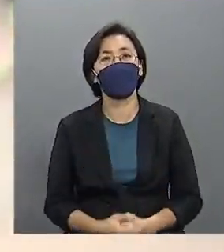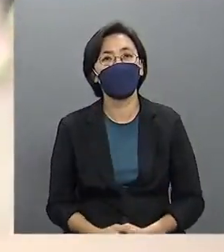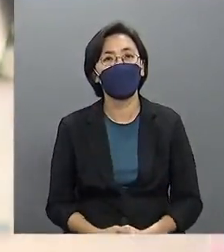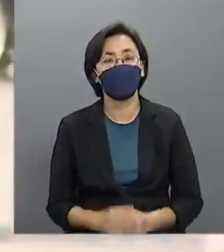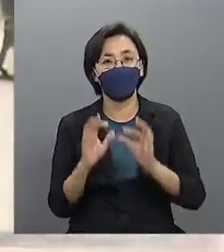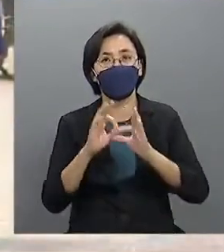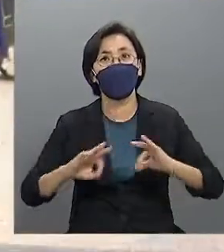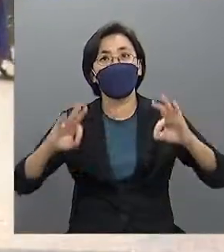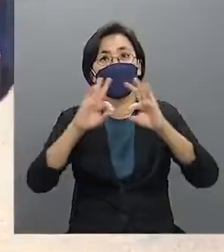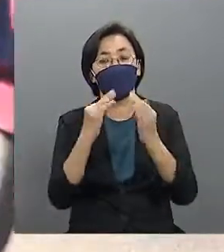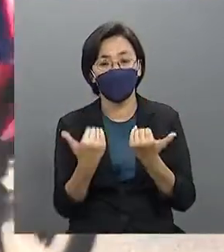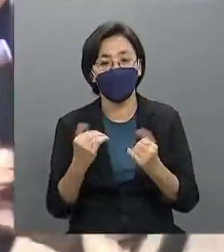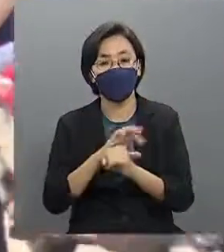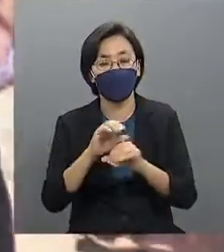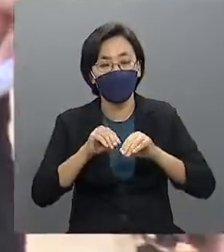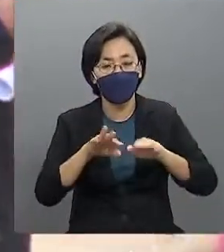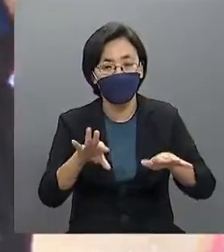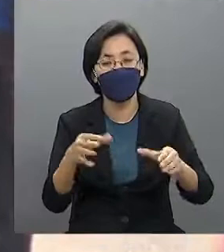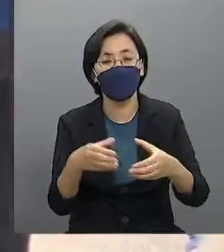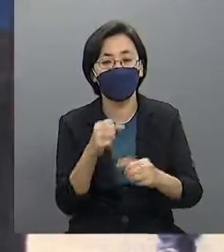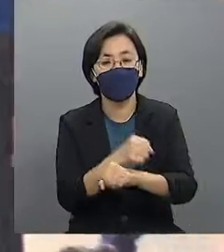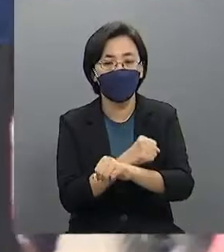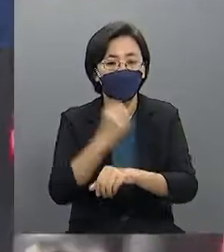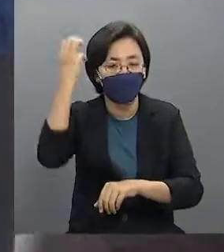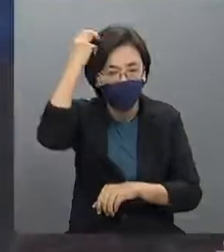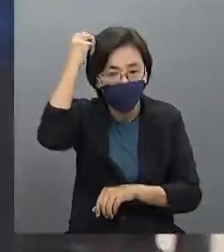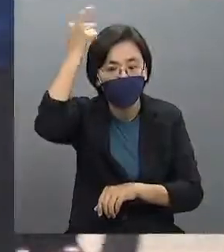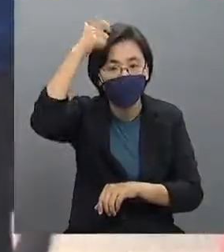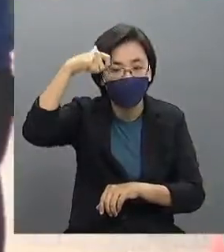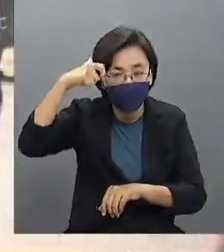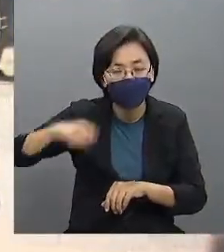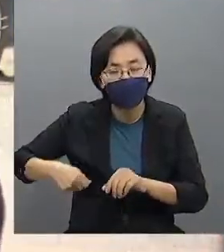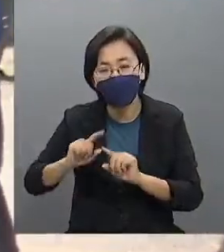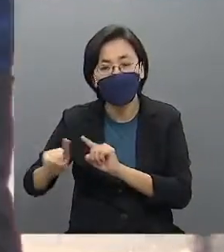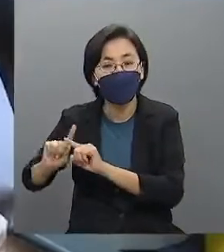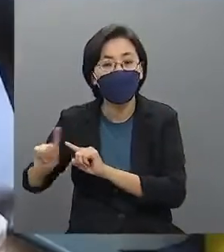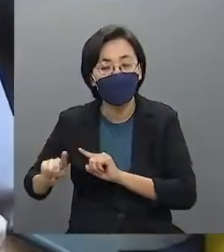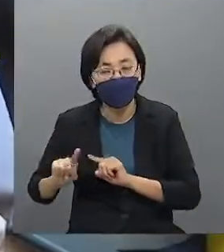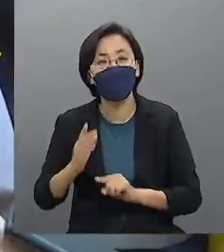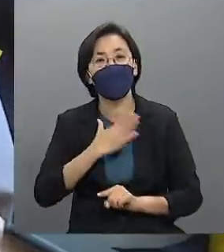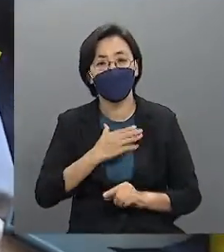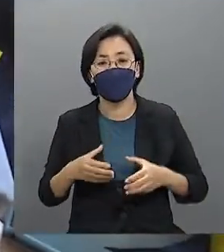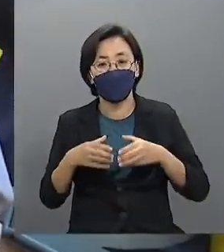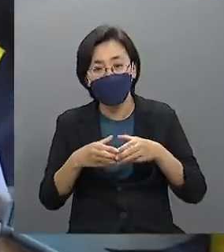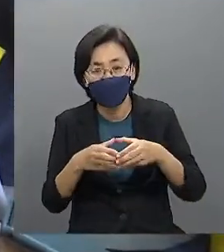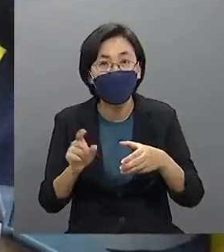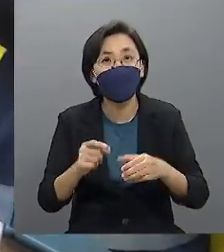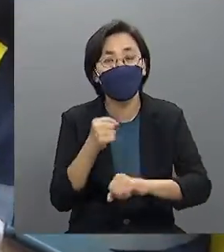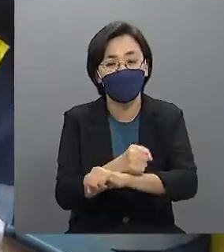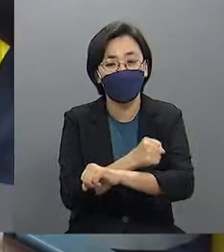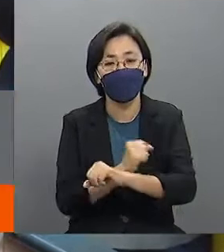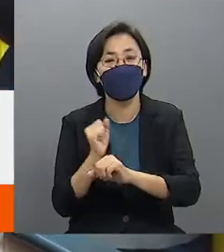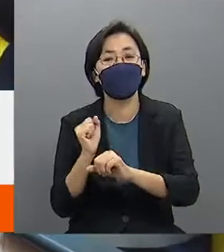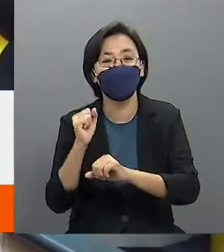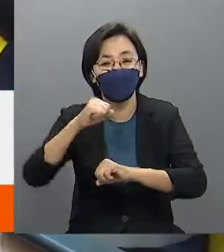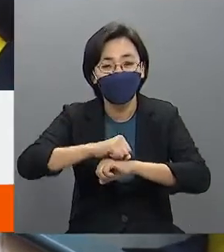แพร่ระบาดมากก็คือกลุ่มแรงงานต่างด้าวนะครับเราก็ลงไปขับเคลื่อนนะครับไปที่แคมป์คนงานไปที่พักของเขานะครับเพื่อ